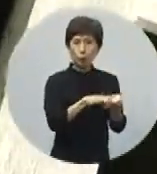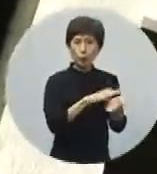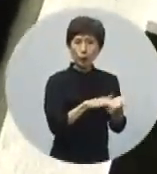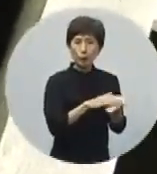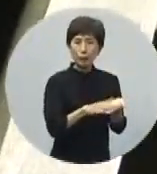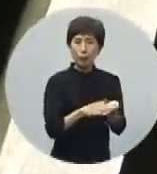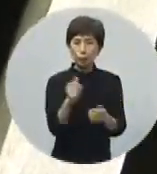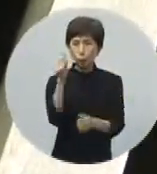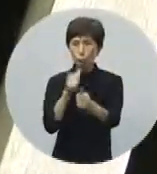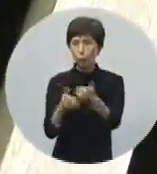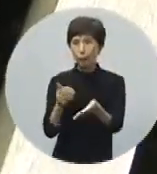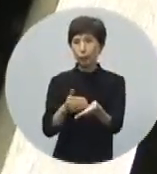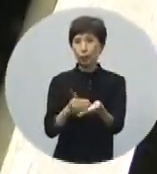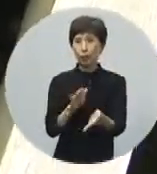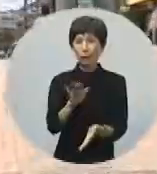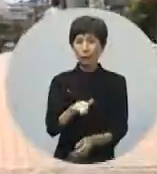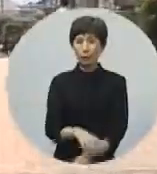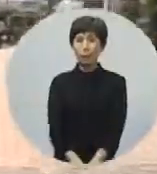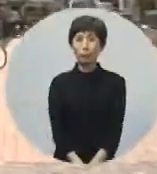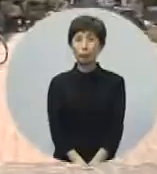るそうです。